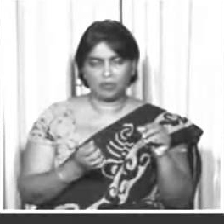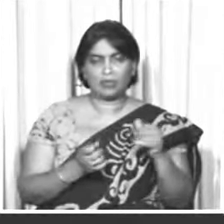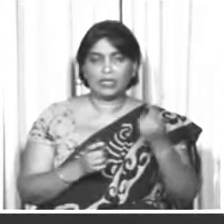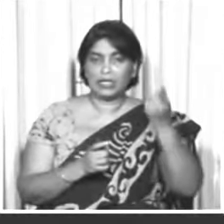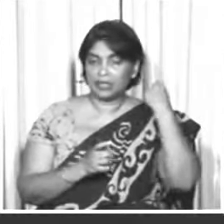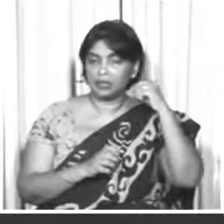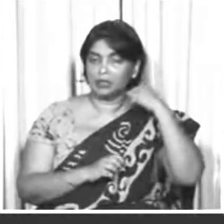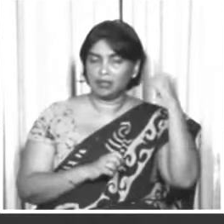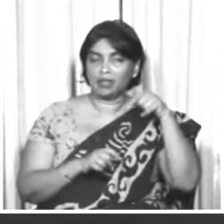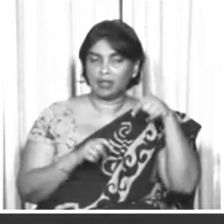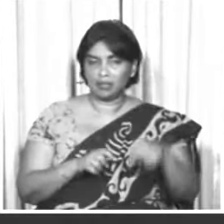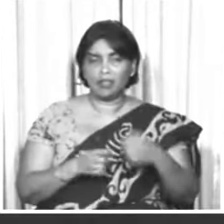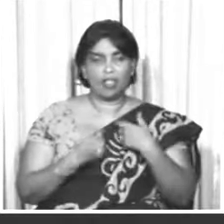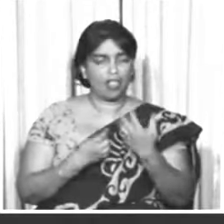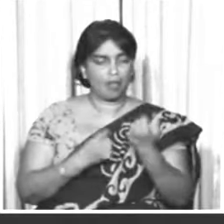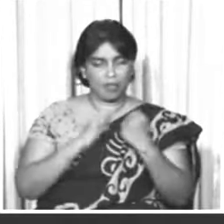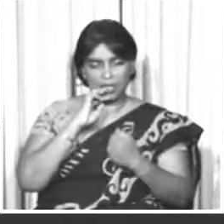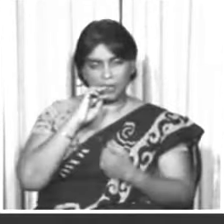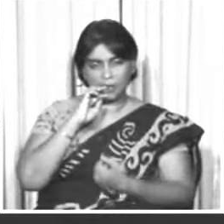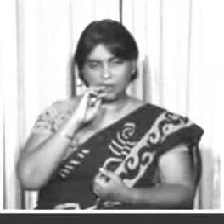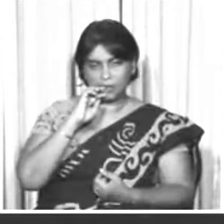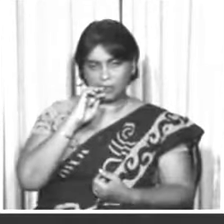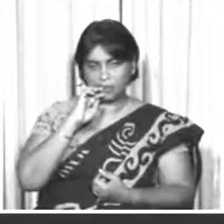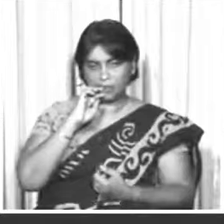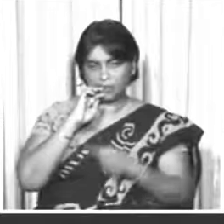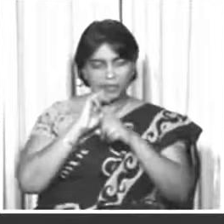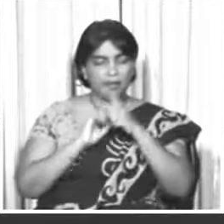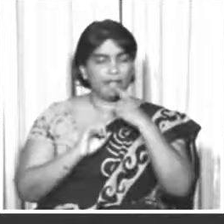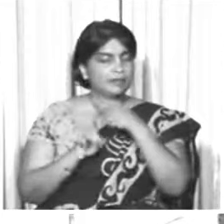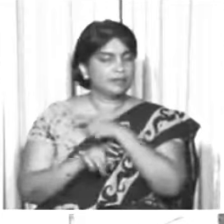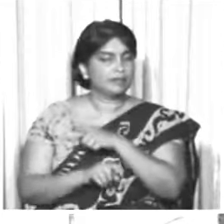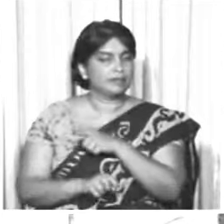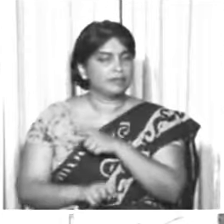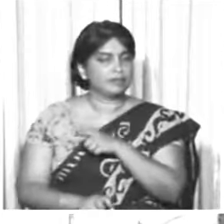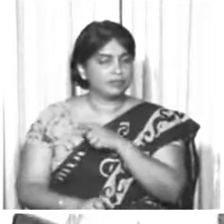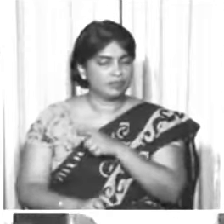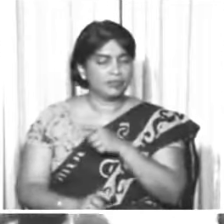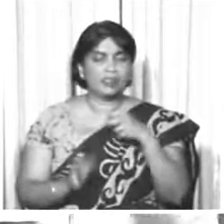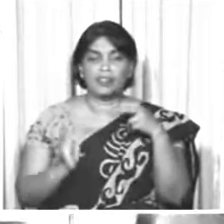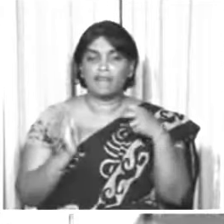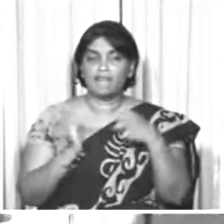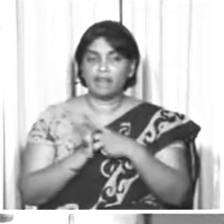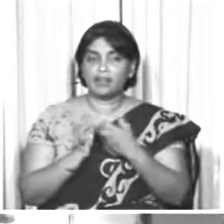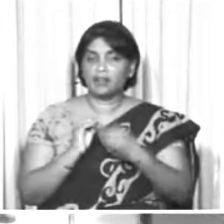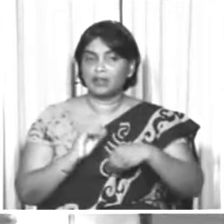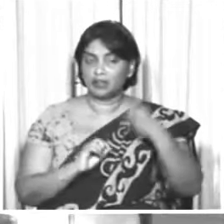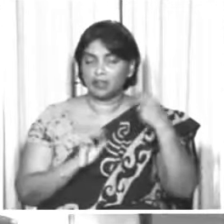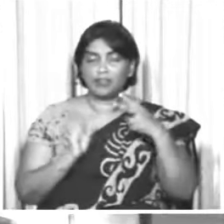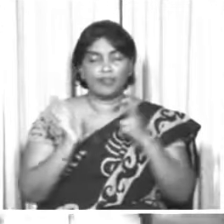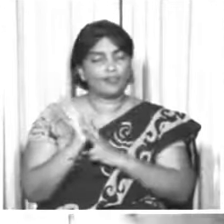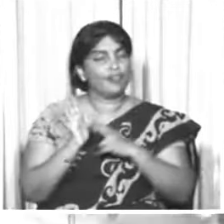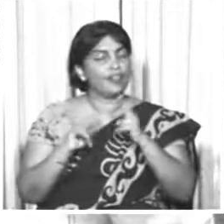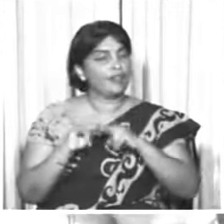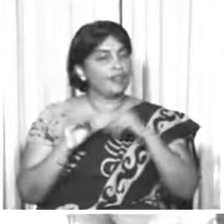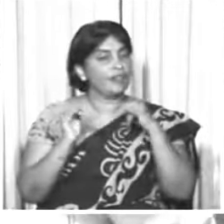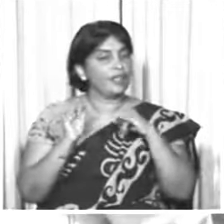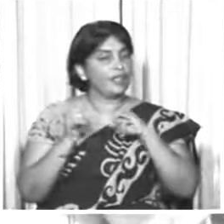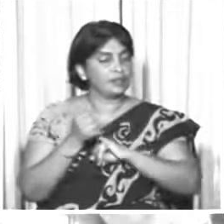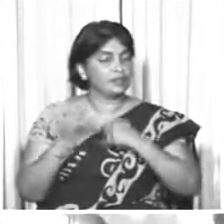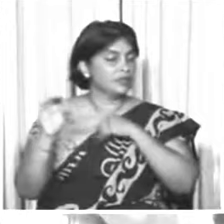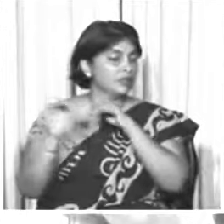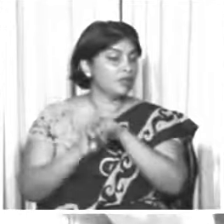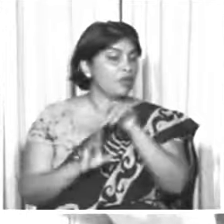ගීසරේ කරපු කතාව දැන් මට හම්බුණා මෙන්න පොඩ්ඩක් අහගෙන ඉන්න මෙතුමා මේ වීසා වැඩි කිරීමට VFS එක රිංගවපු හැටි ආගෙන් දෙකක්